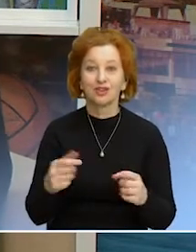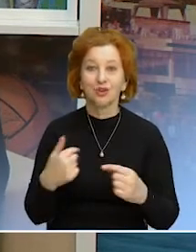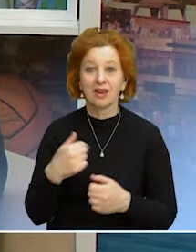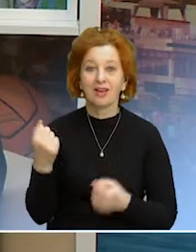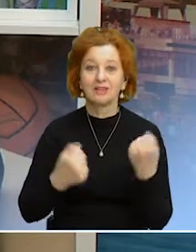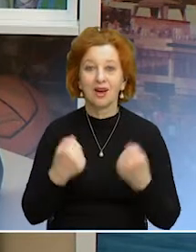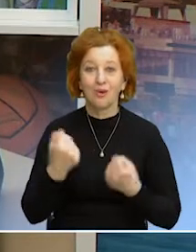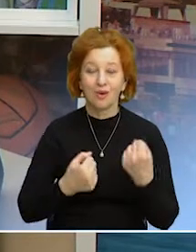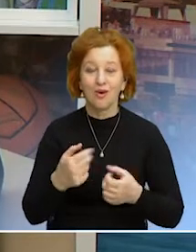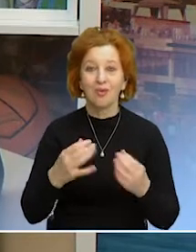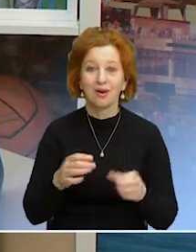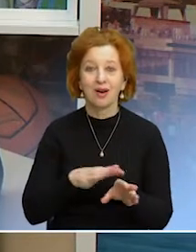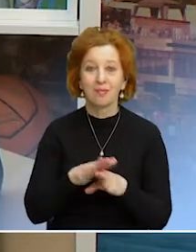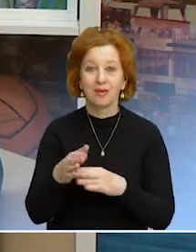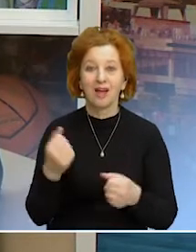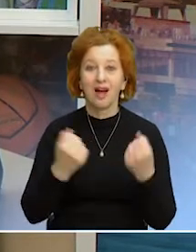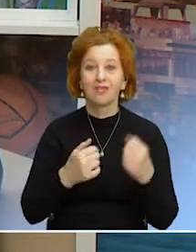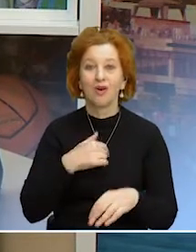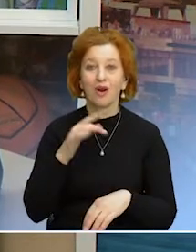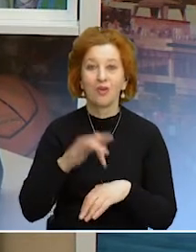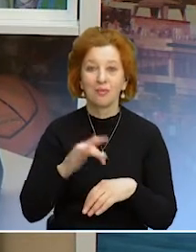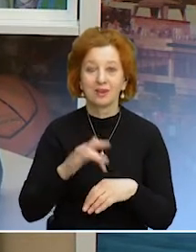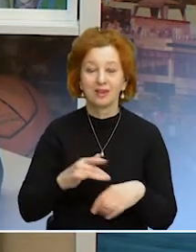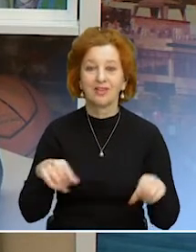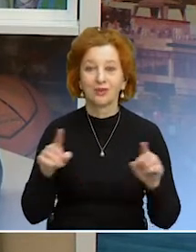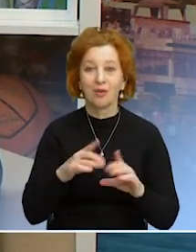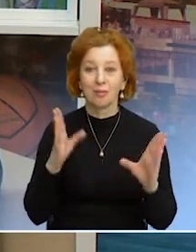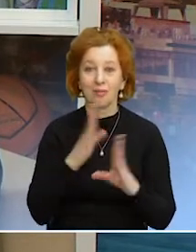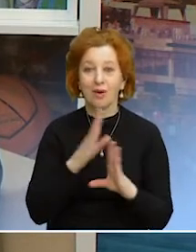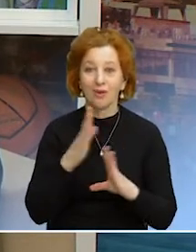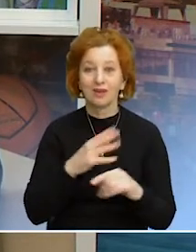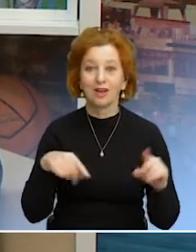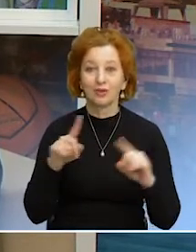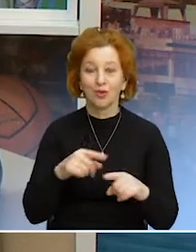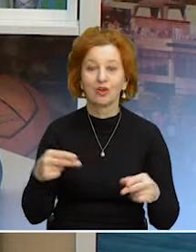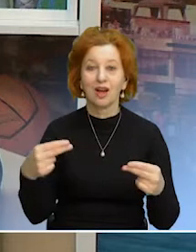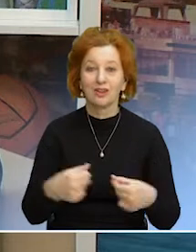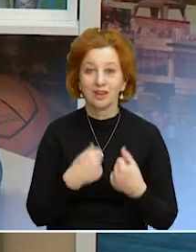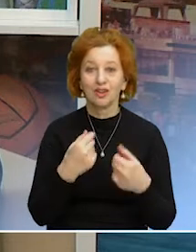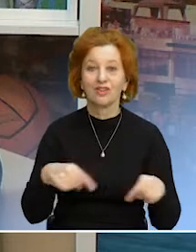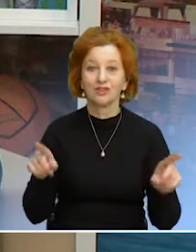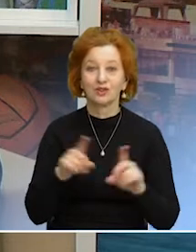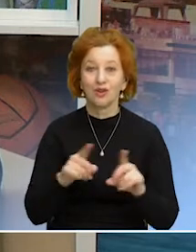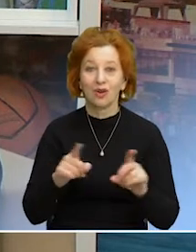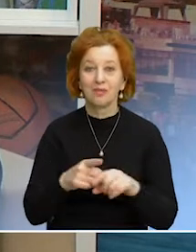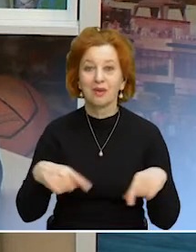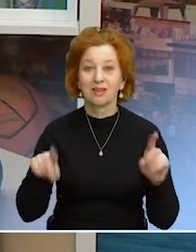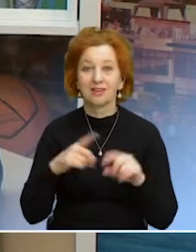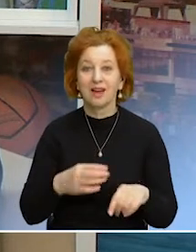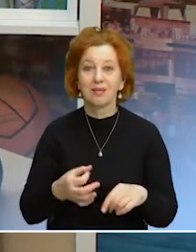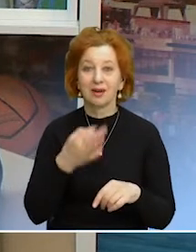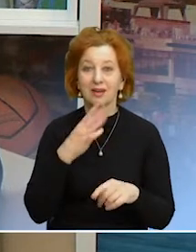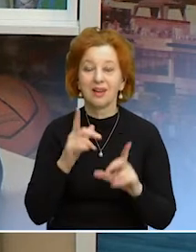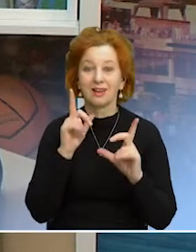я уже за рулем, и я полноценный автолюбитель, и для меня вся непогода тоже на мне отражается, но, тем не менее, мне